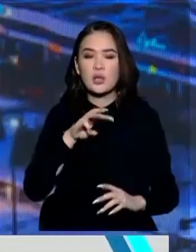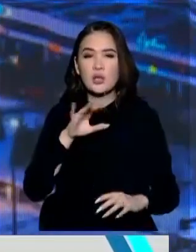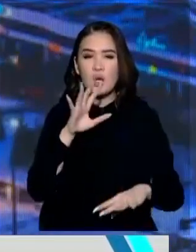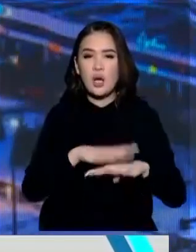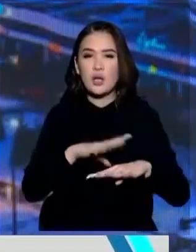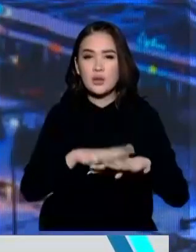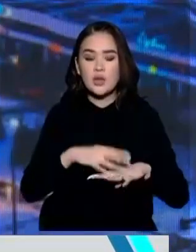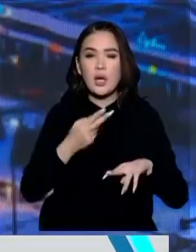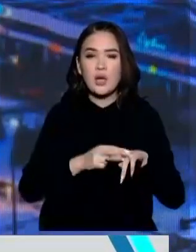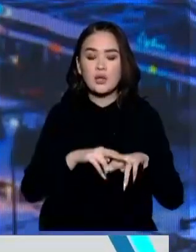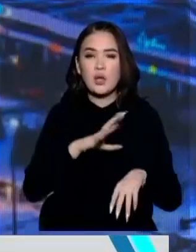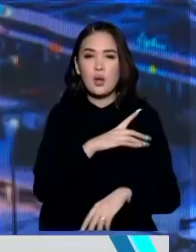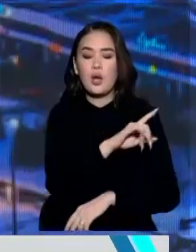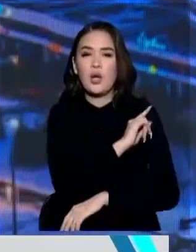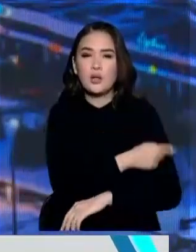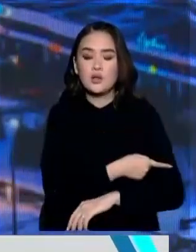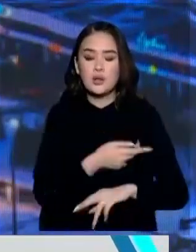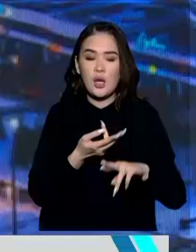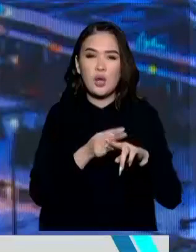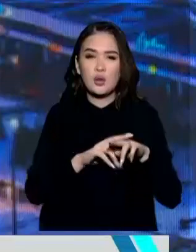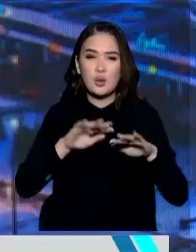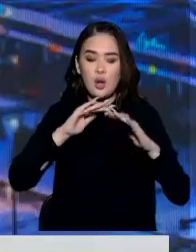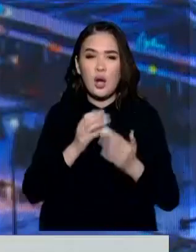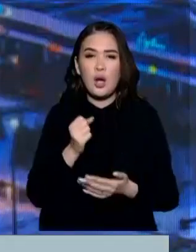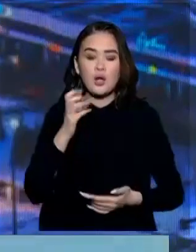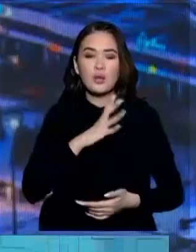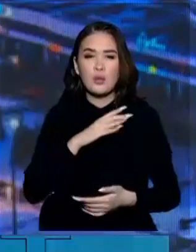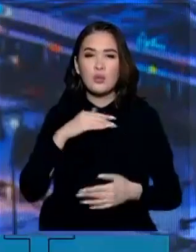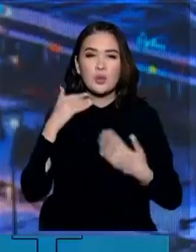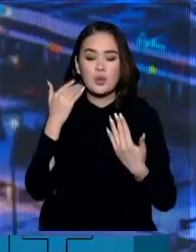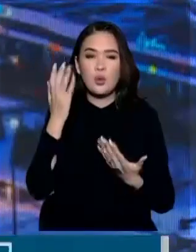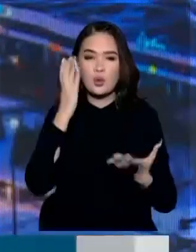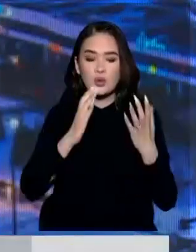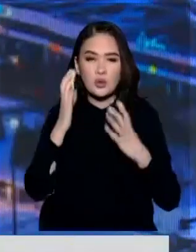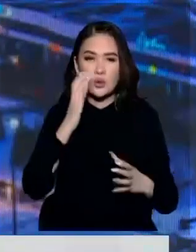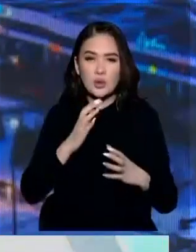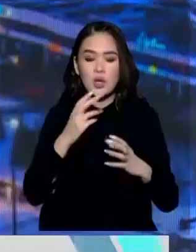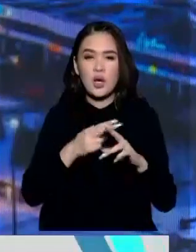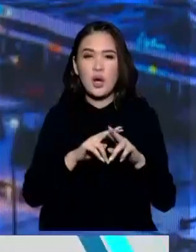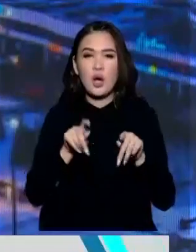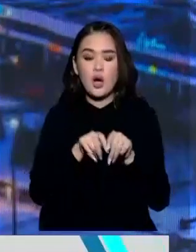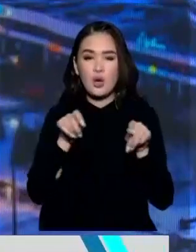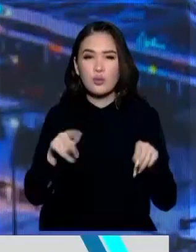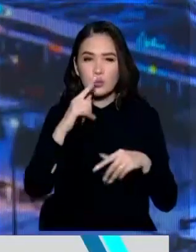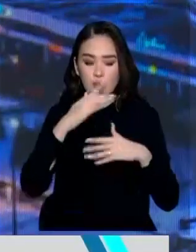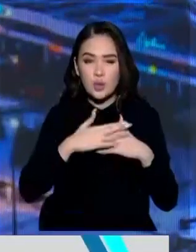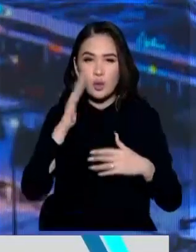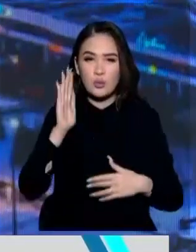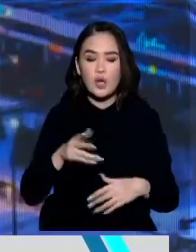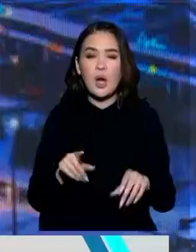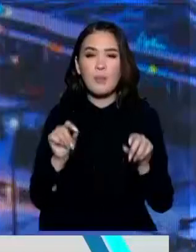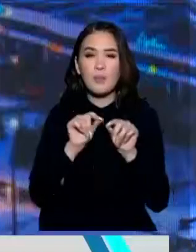көне, ең мықты техникалық университет Хэриот Вот Ақтөбе Жұбанов атындағы өңірлік университетінің негізінде кампус ашылады биыл. Демек,